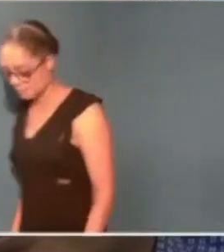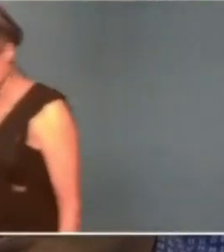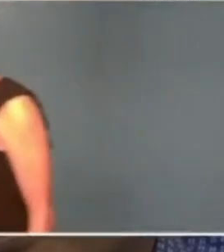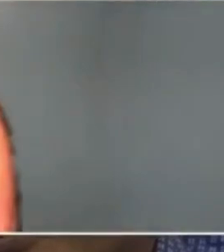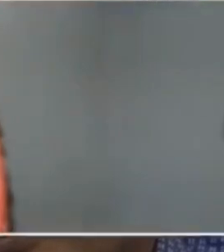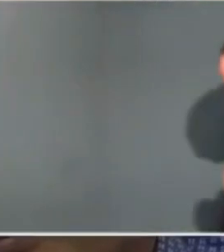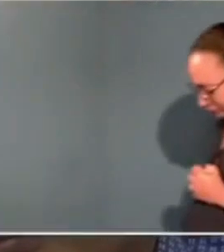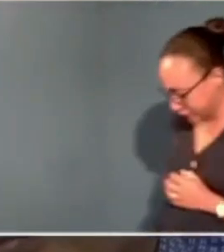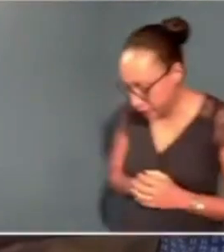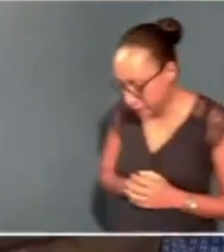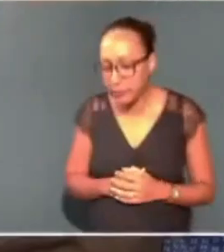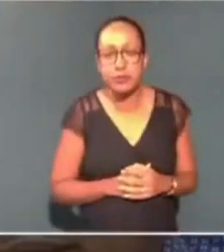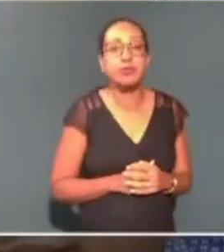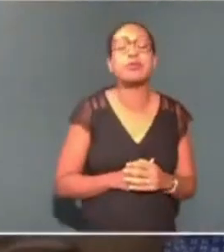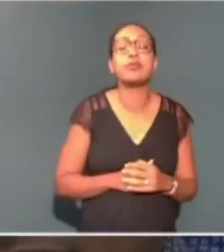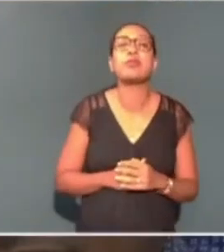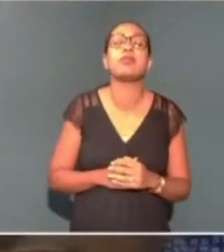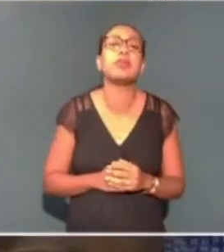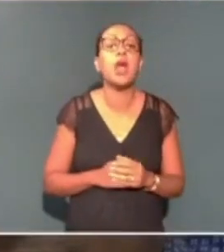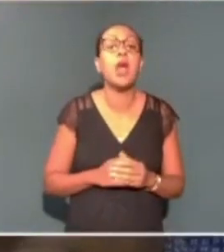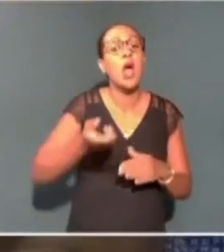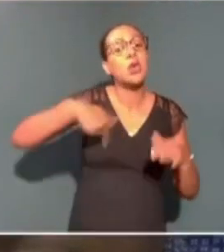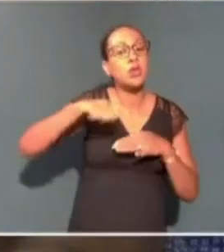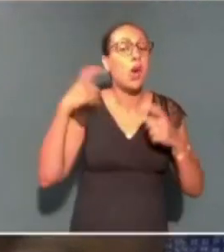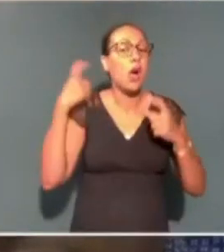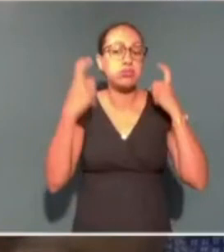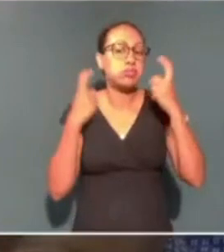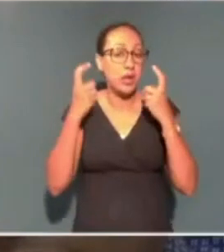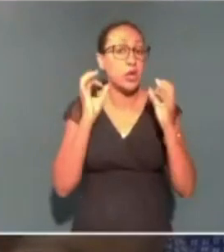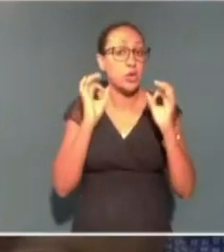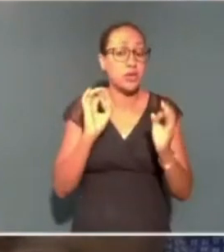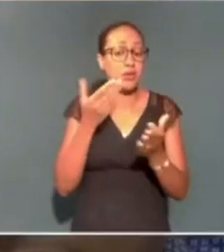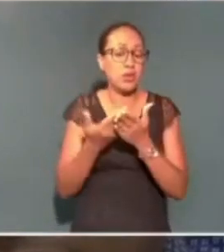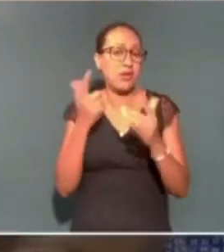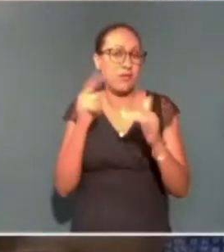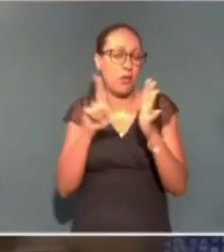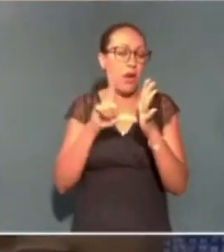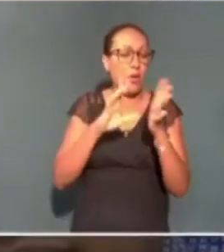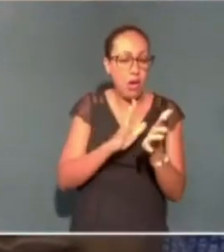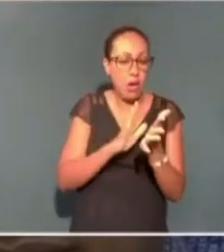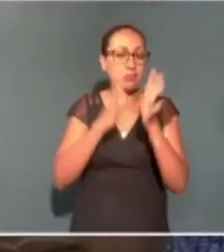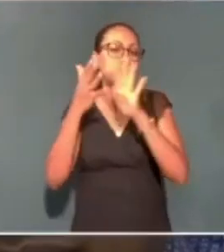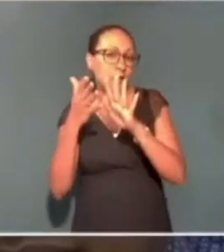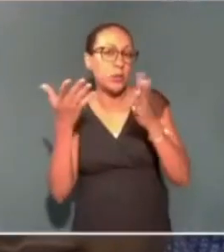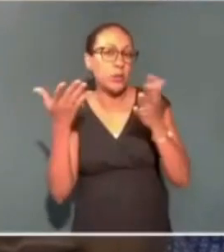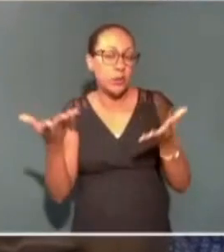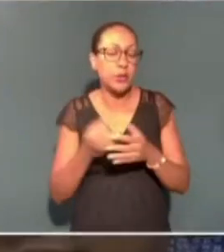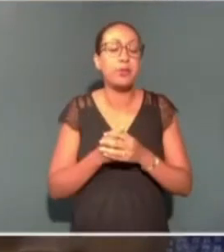On a imaginé, et c'est là qu'il faut faire une évolution législative, comment on peut